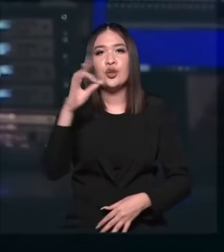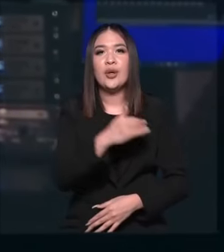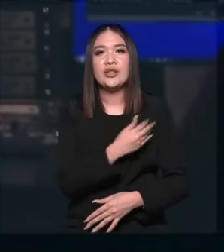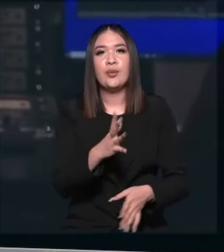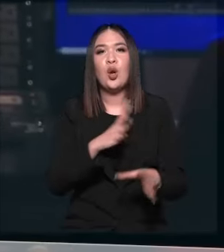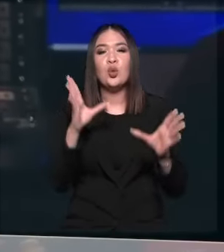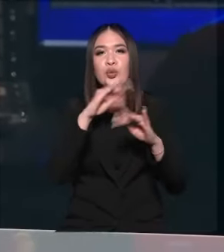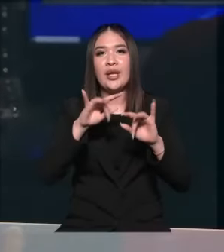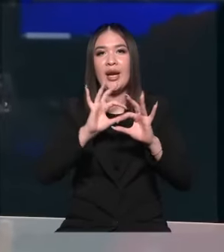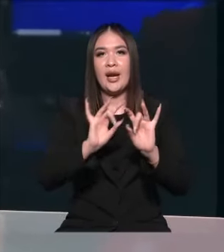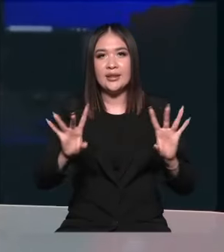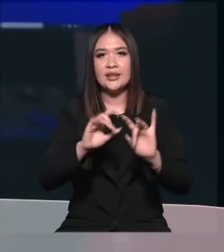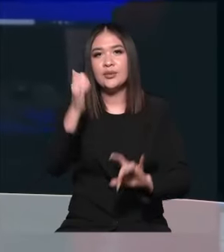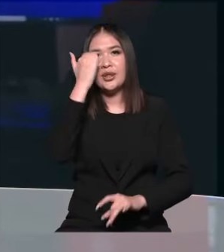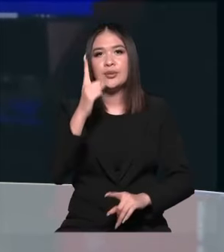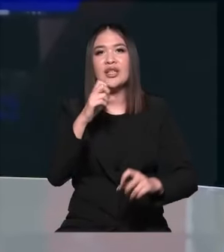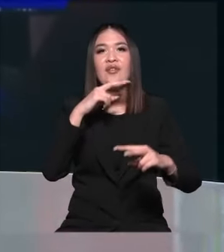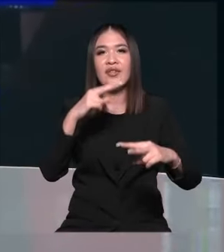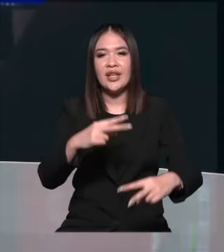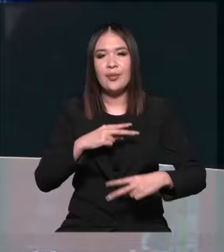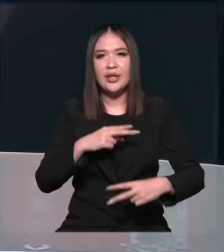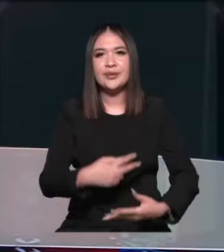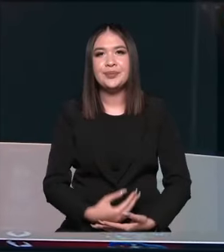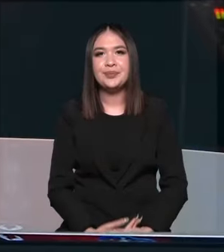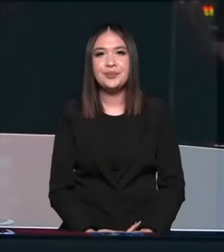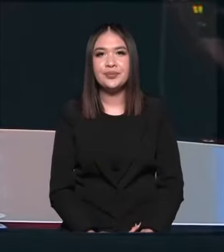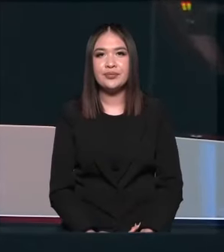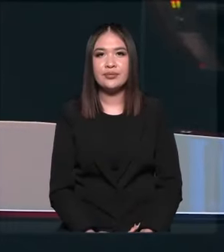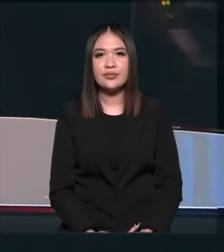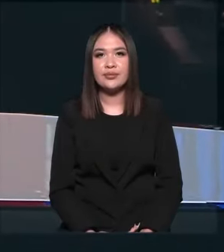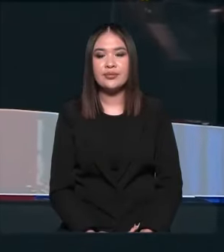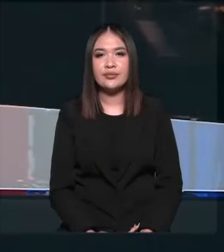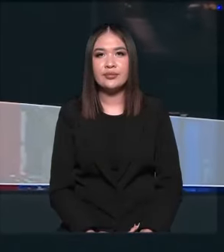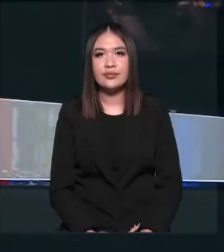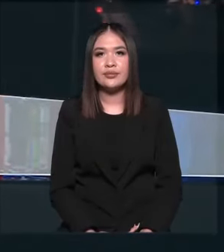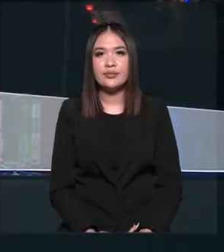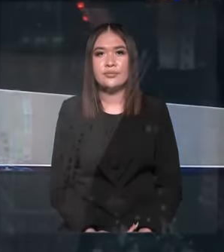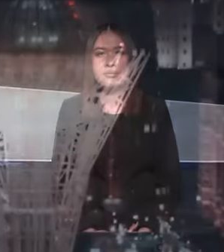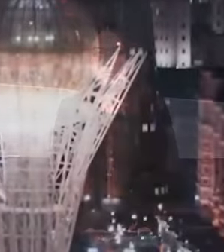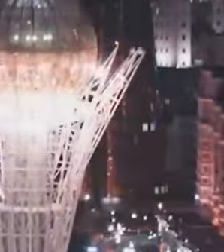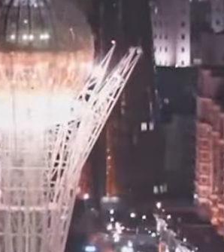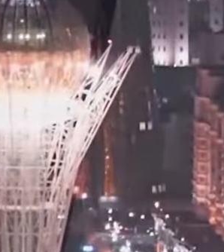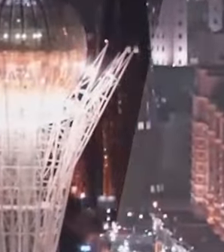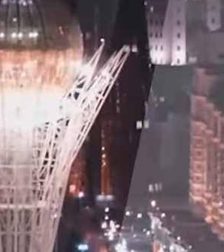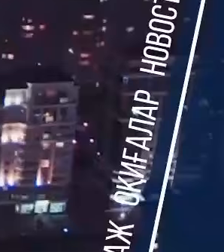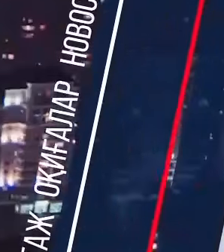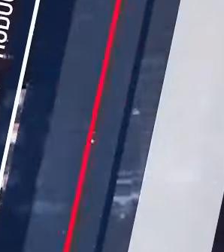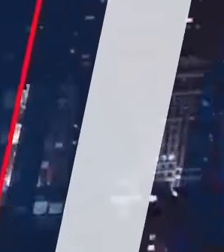чем мы успели рассказать. Спасибо вам за внимание. Оставайтесь на телеканале «Жибек Жола».